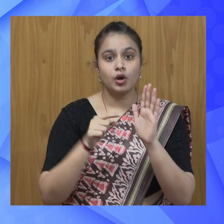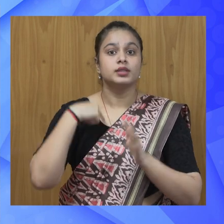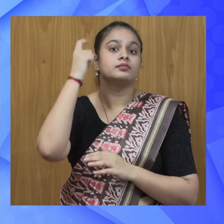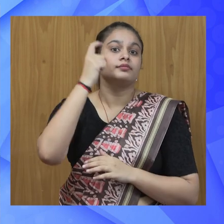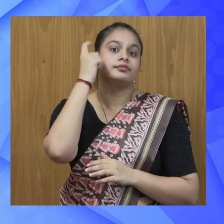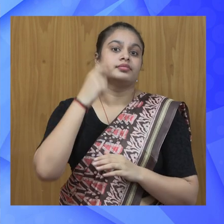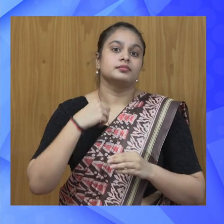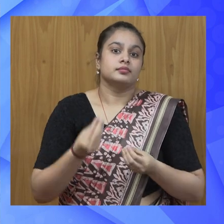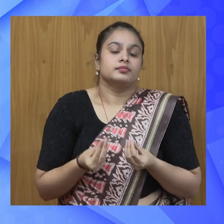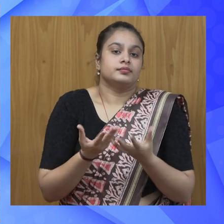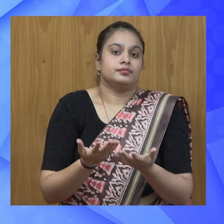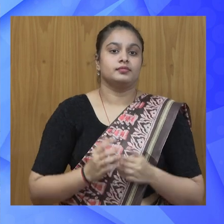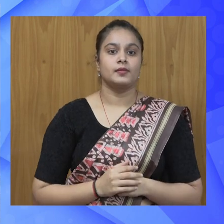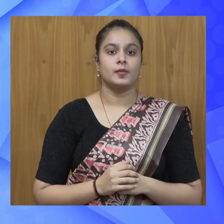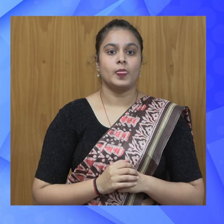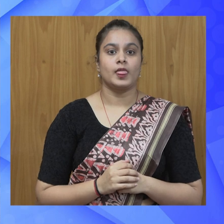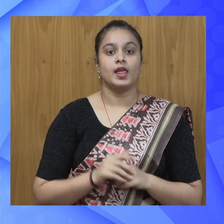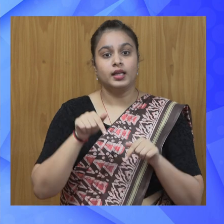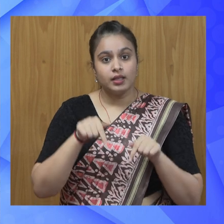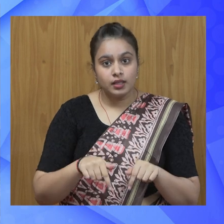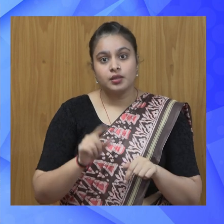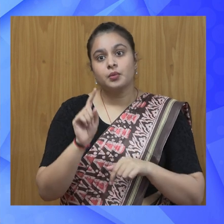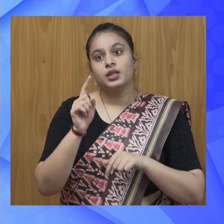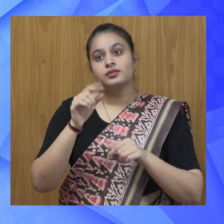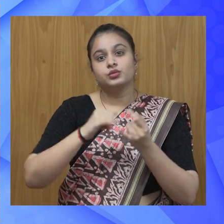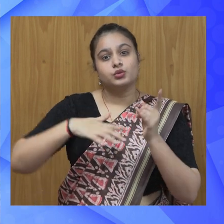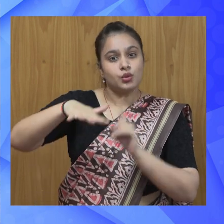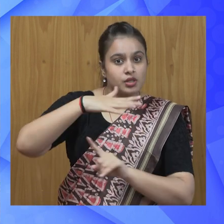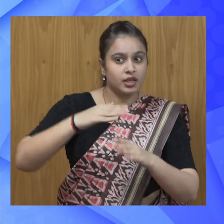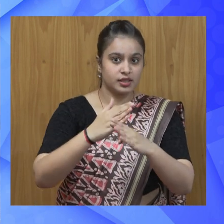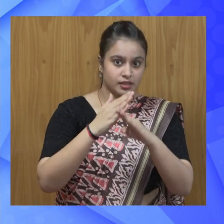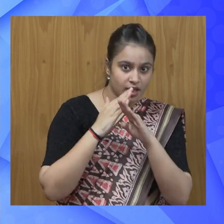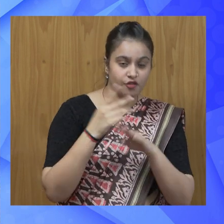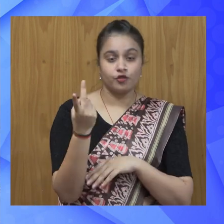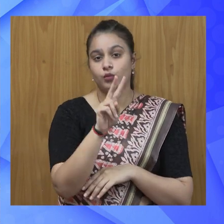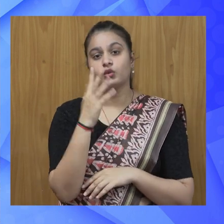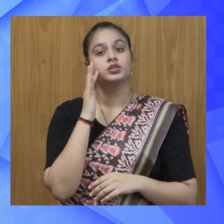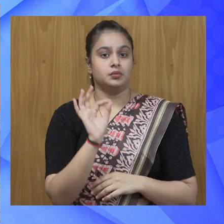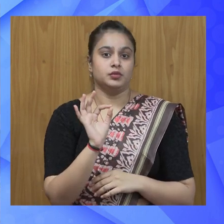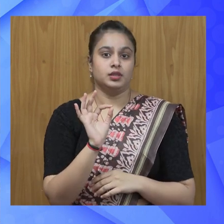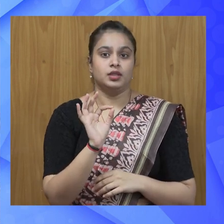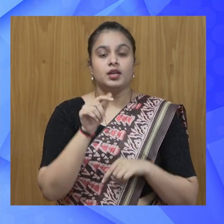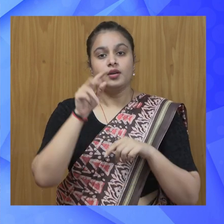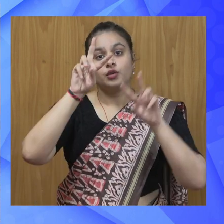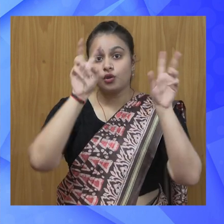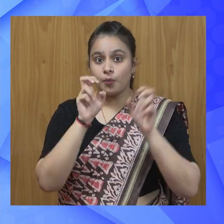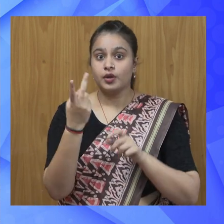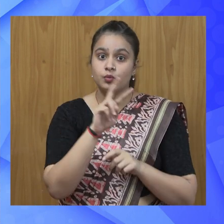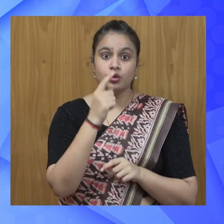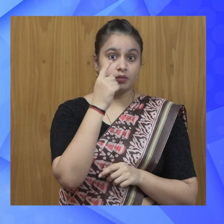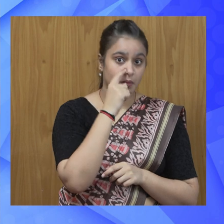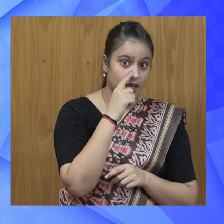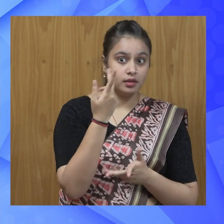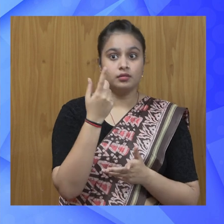लिए प्रोत्साहित करना चाहूंगी. एक सुरक्षित और सहायक समुदाय बनाने के लिए दोनों बहुत महत्वपूर्ण है और दोनों मुद्दे लड़के